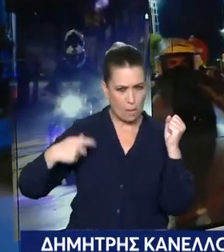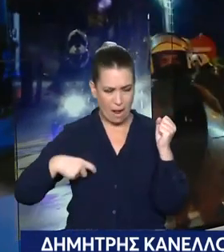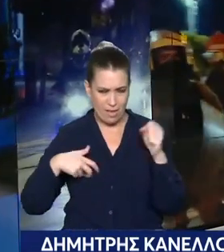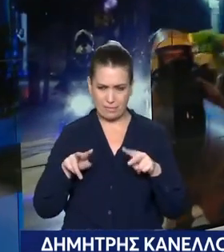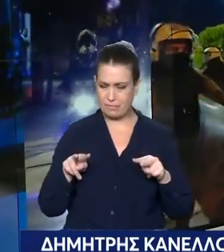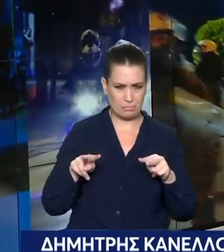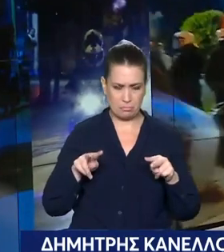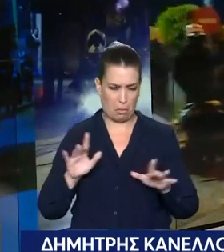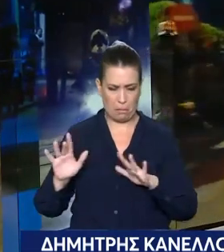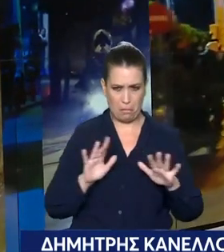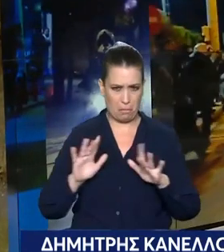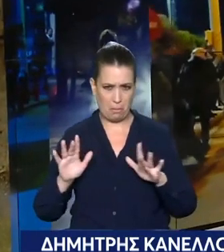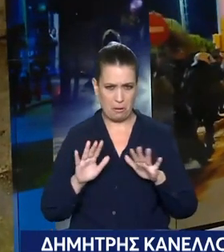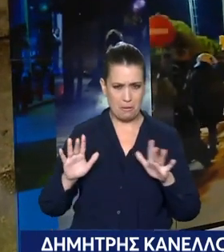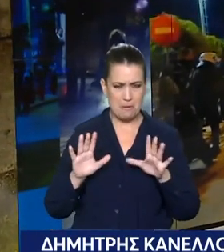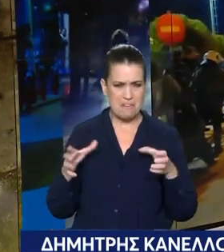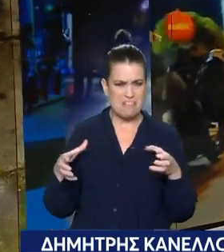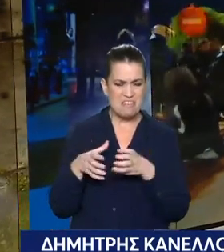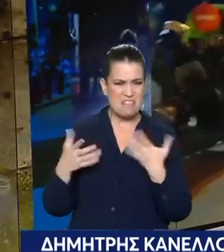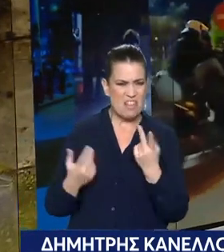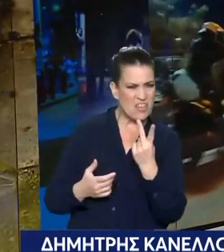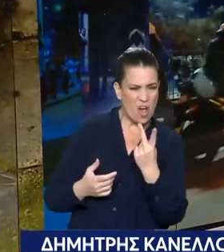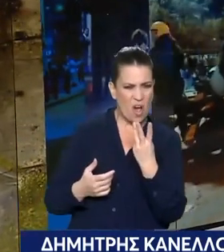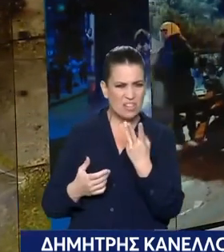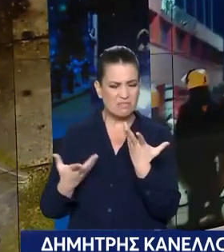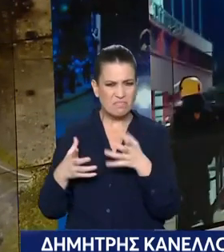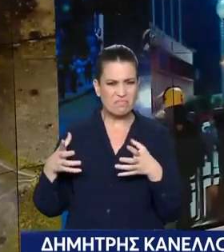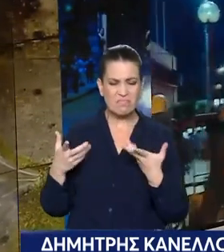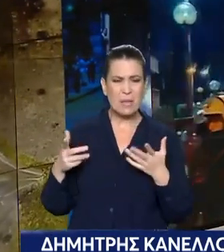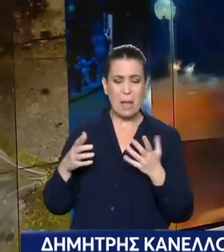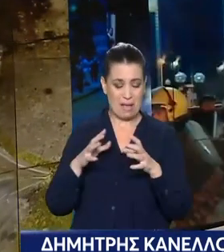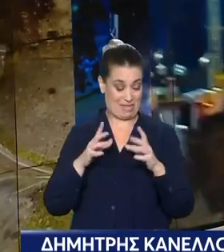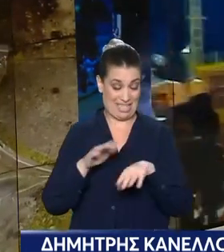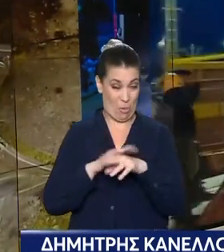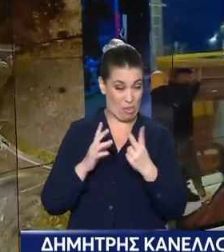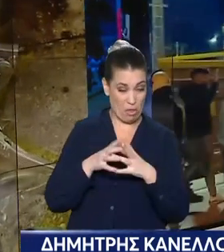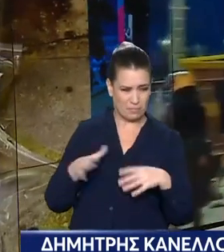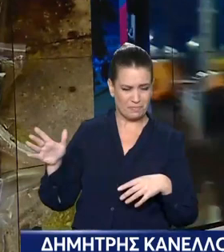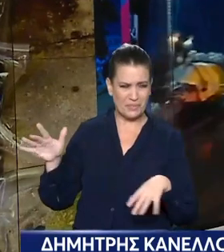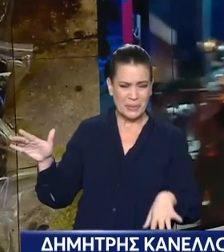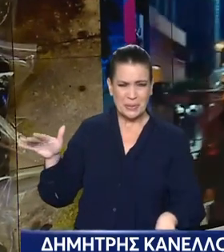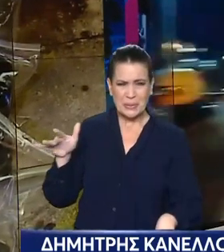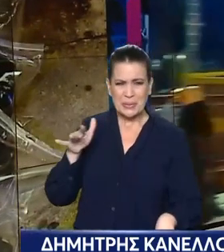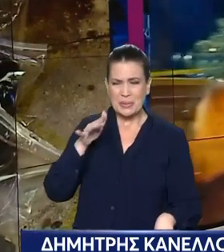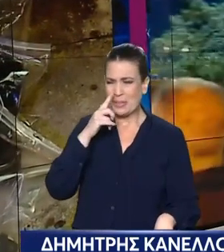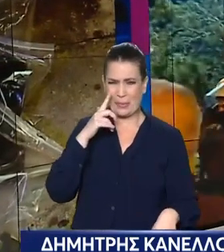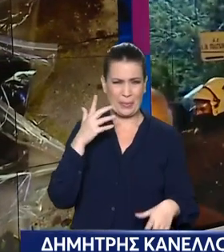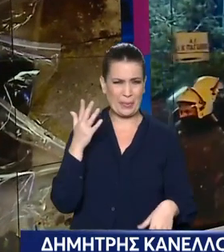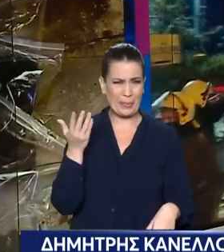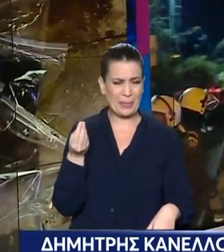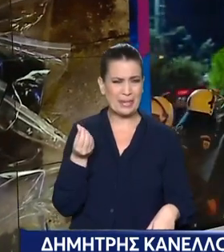διαπιστώσαμε εξιδίων κιόλας ότι αυτή οφείλεται σε κάποια δυσοσμία, σε κάποια δυσφορία